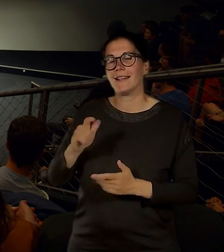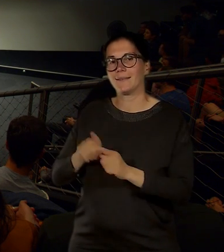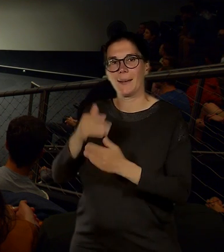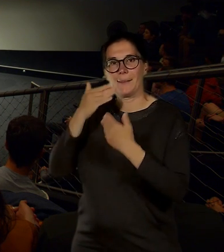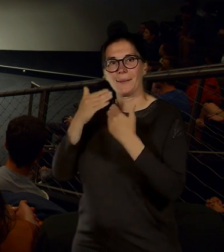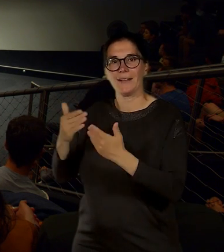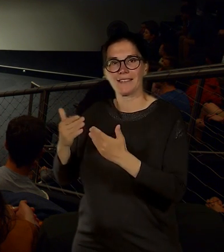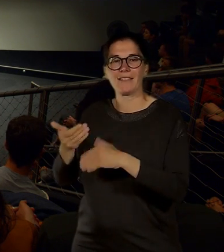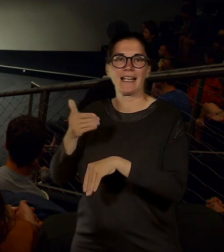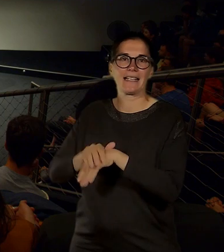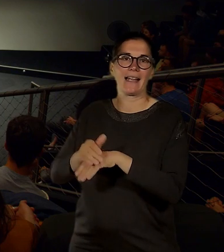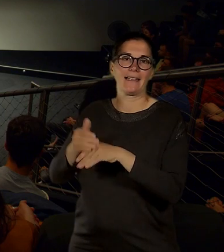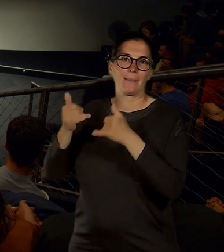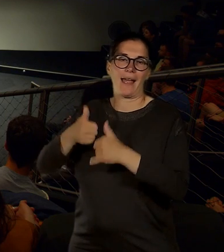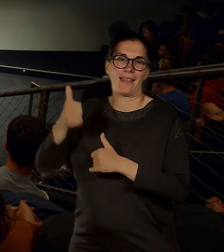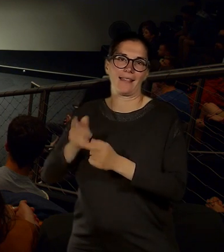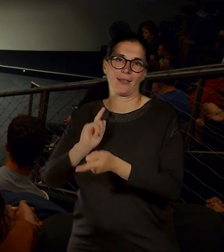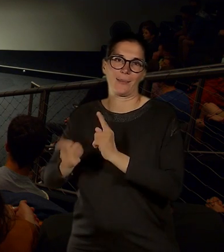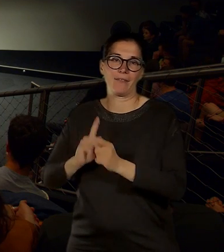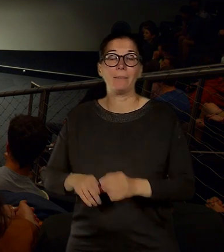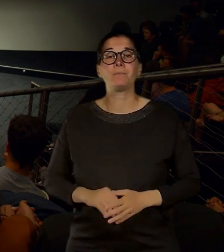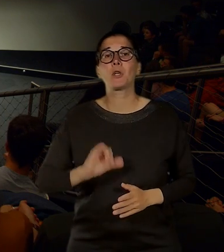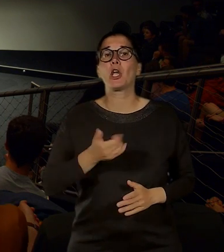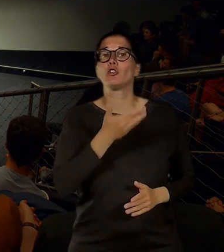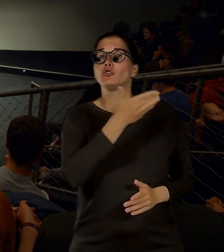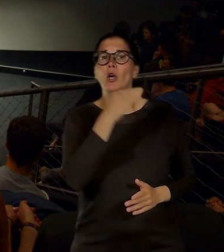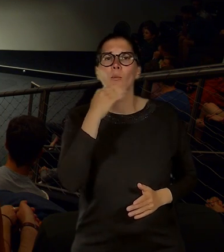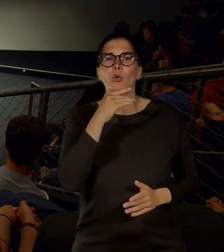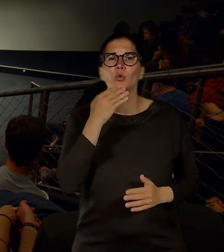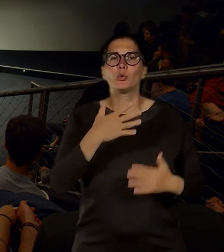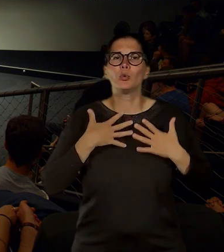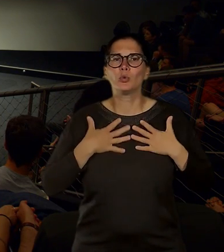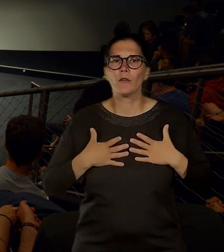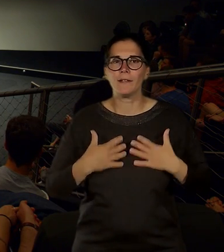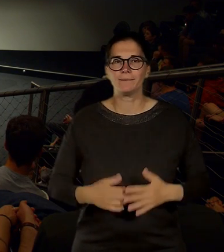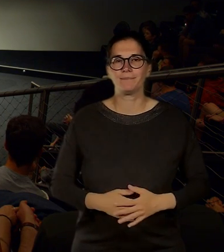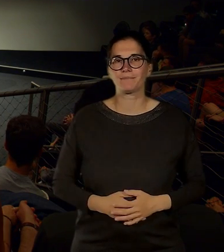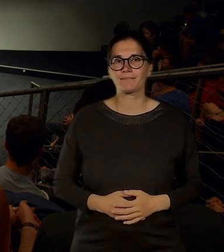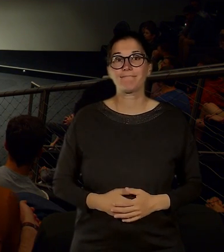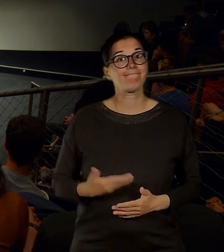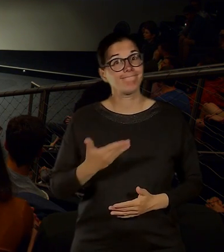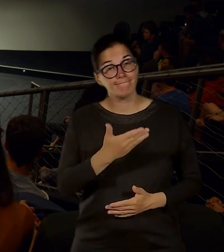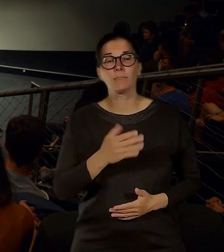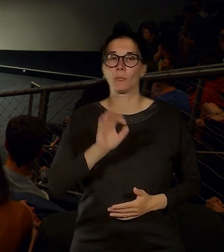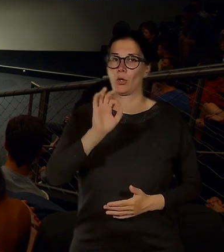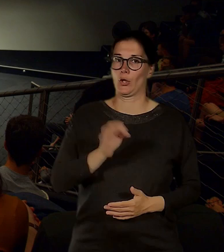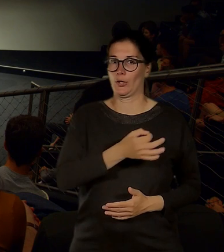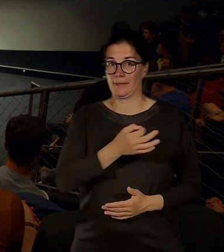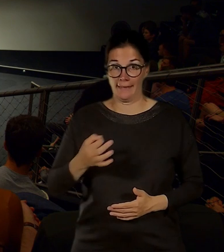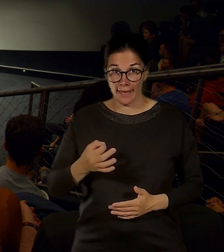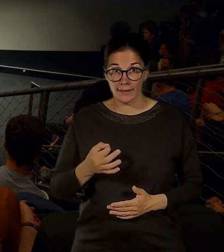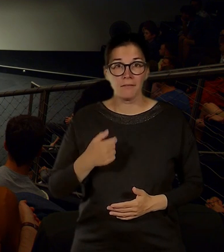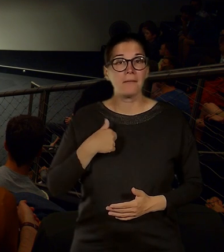Vojtěcha Rivolu. Tak, pan v růžovém tričku, dobrý večer, vidíte v kempu. Dobrý den, Vojtěch Rivola. Já jsem to